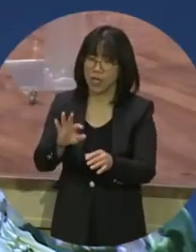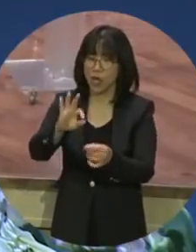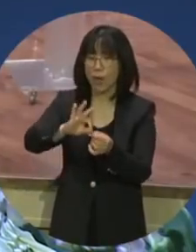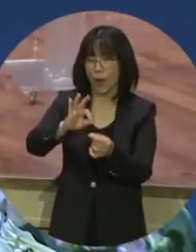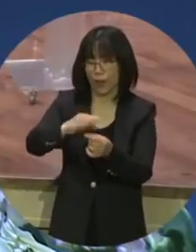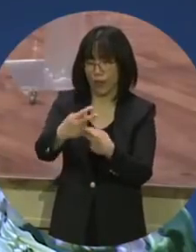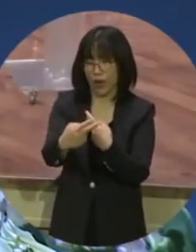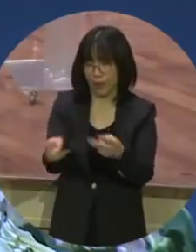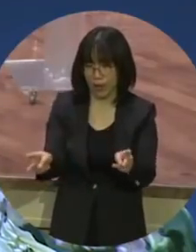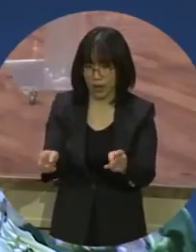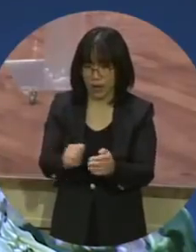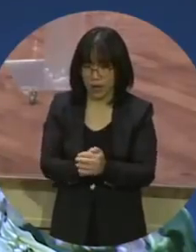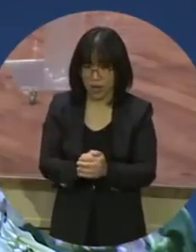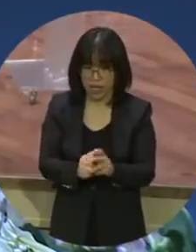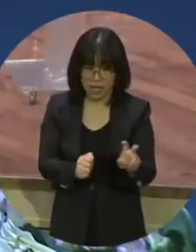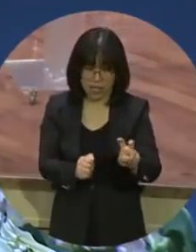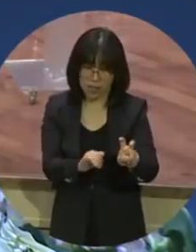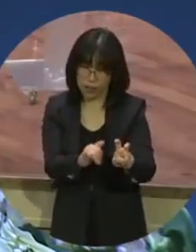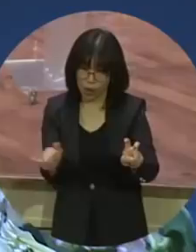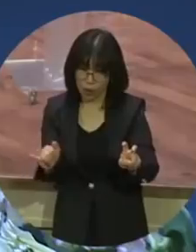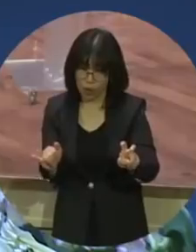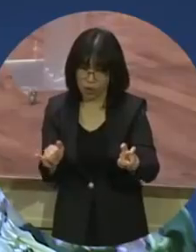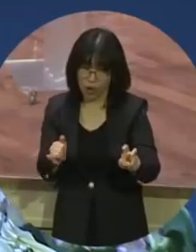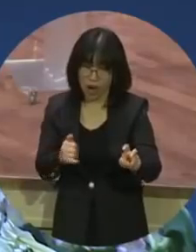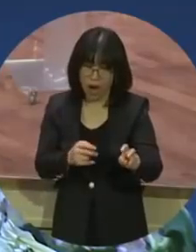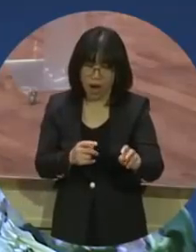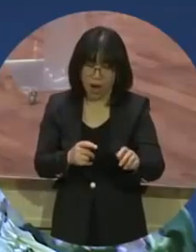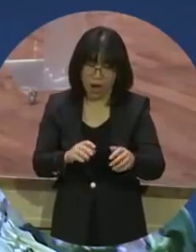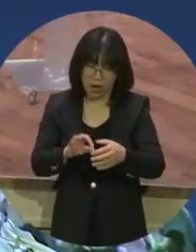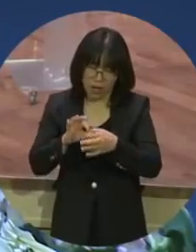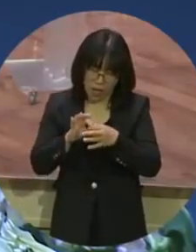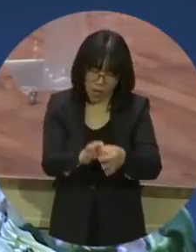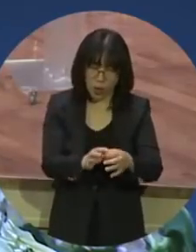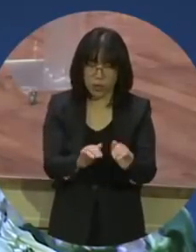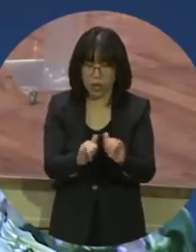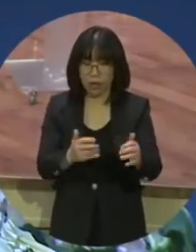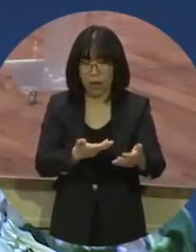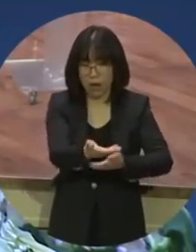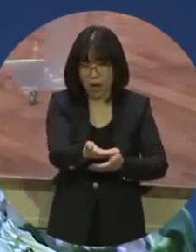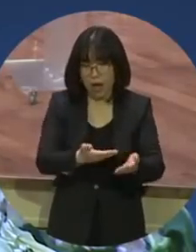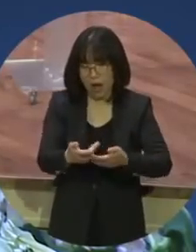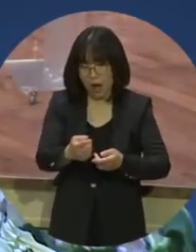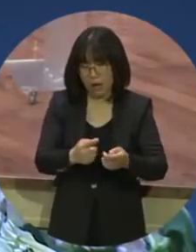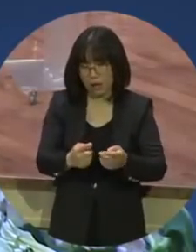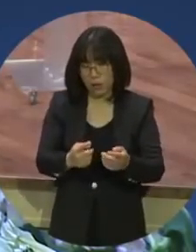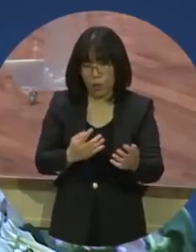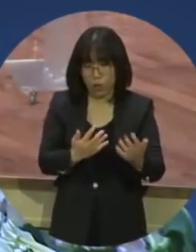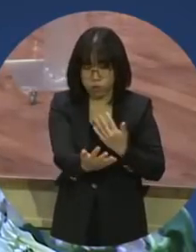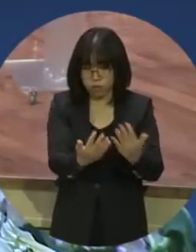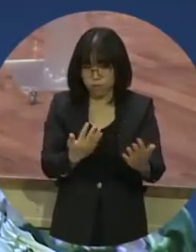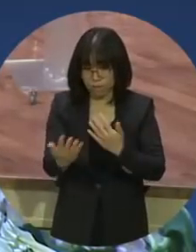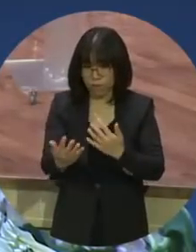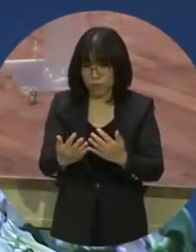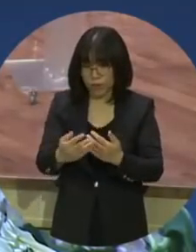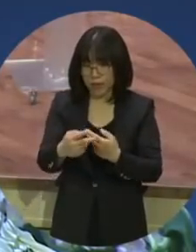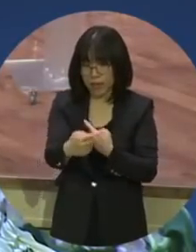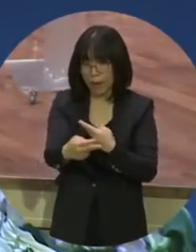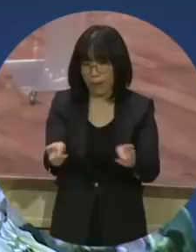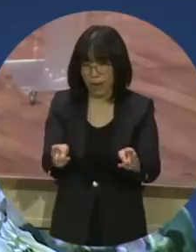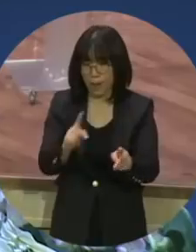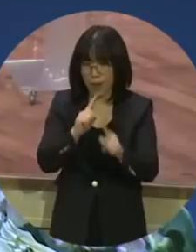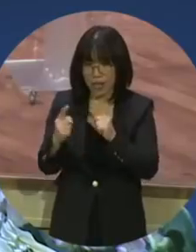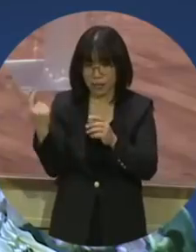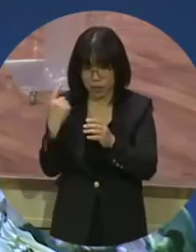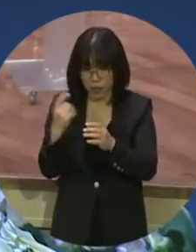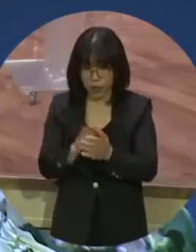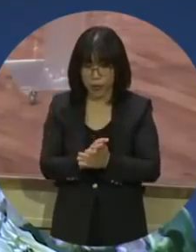그러한 다락방에 약 한 20명 정도 되는 사람들이 수시로 요일마다 시간마다 와서 말씀을 계속 듣고 있습니다. 제가